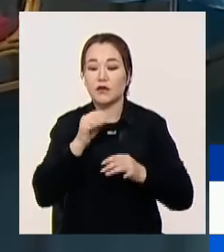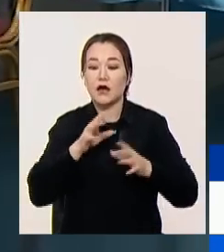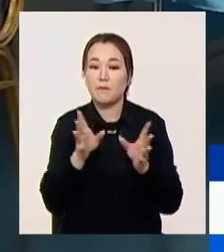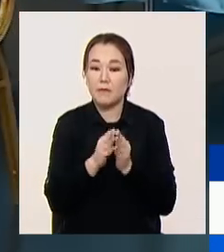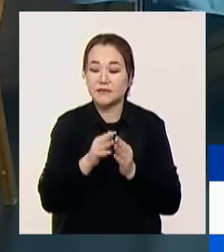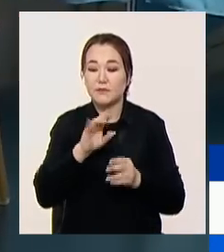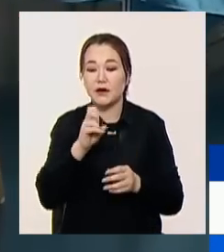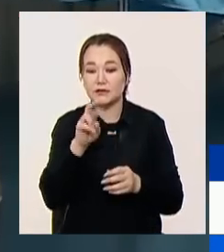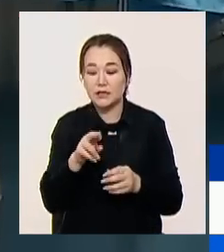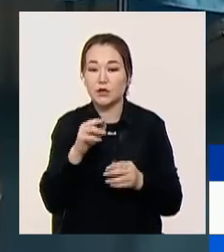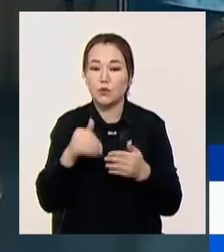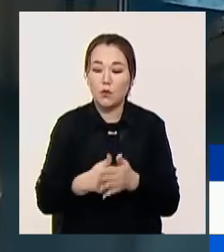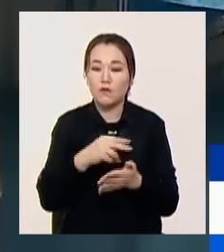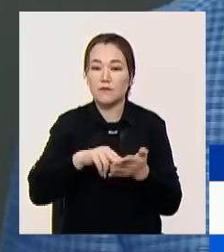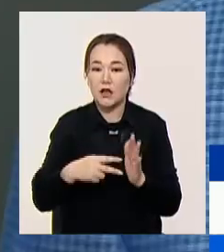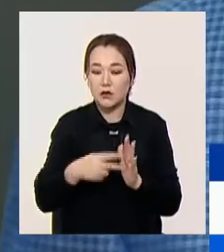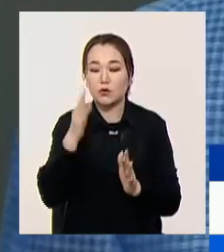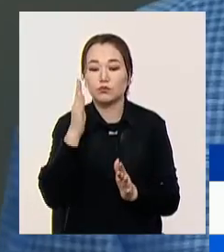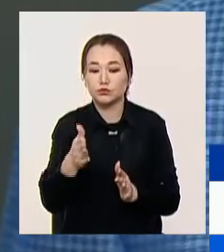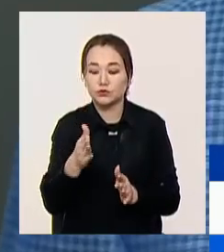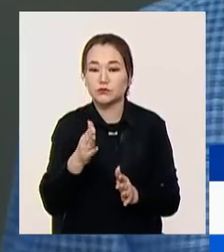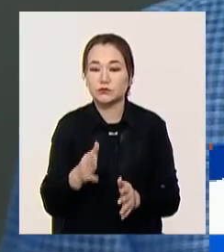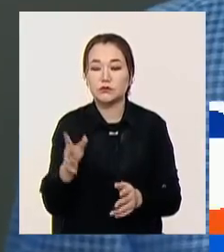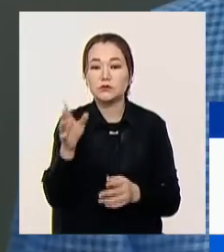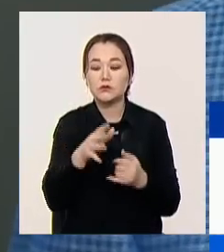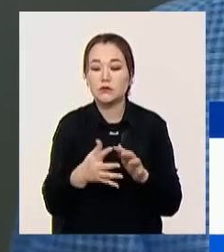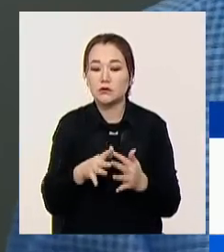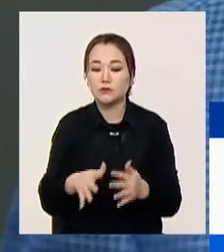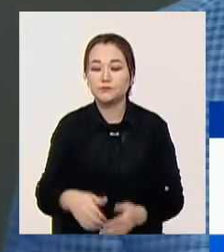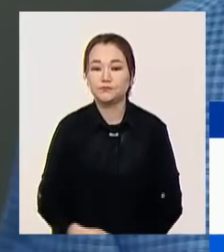однопартийцы выстраивают новые планы.